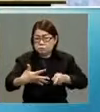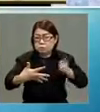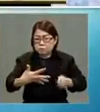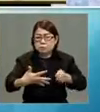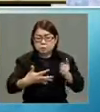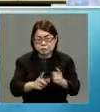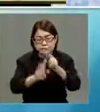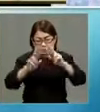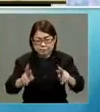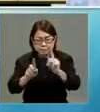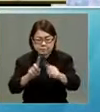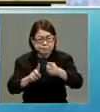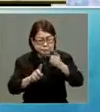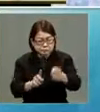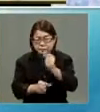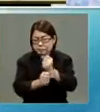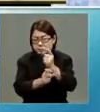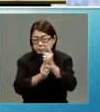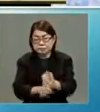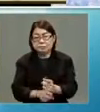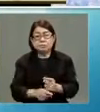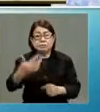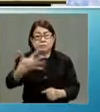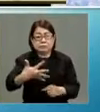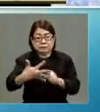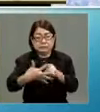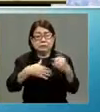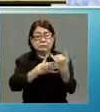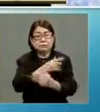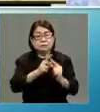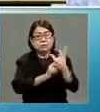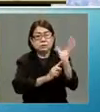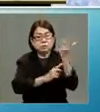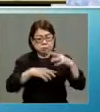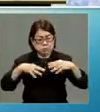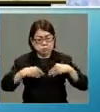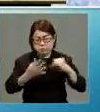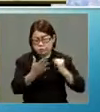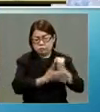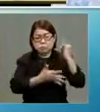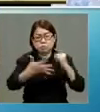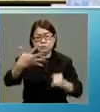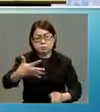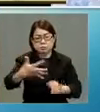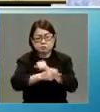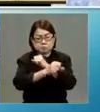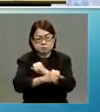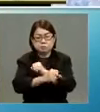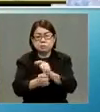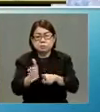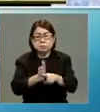ที่ได้รับการยืนยันจากทั่วโลกแล้วว่ามาตรการ5อย่างเนี่ยลดการติดเชื้อได้แน่นอนนะครับก็ได้แก่เรื่องมั้งมือไหมนะ